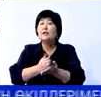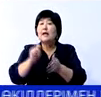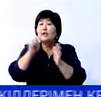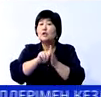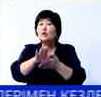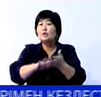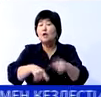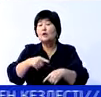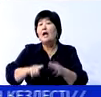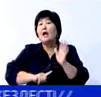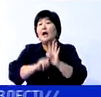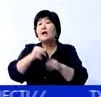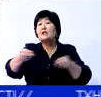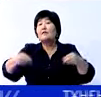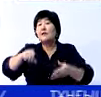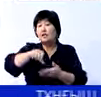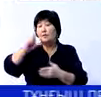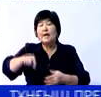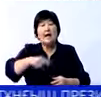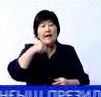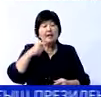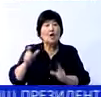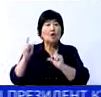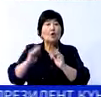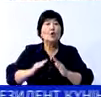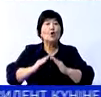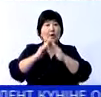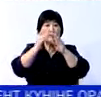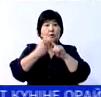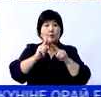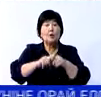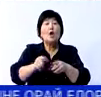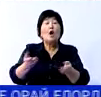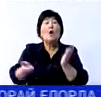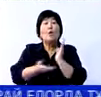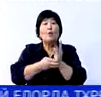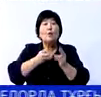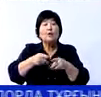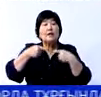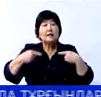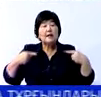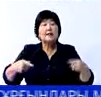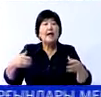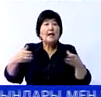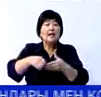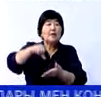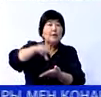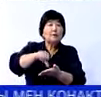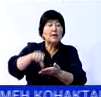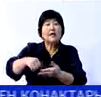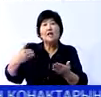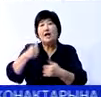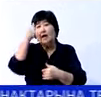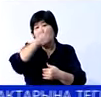деп хабарлады ғарыш ведомствосындағылар. Ресейдің жүк кемесі ғарыш станциясына отын қорысынды жүктермен қатар экипаж мүшелеріне жаңа